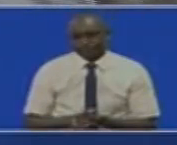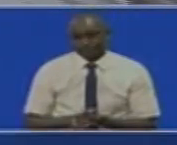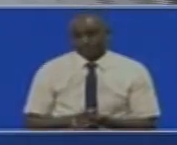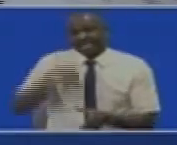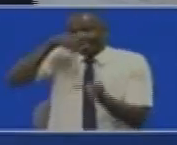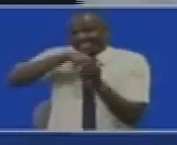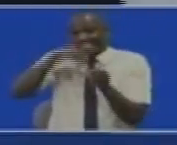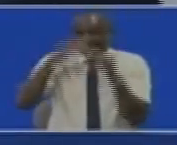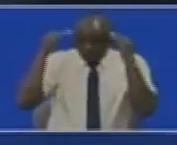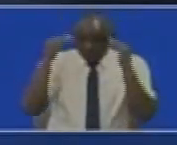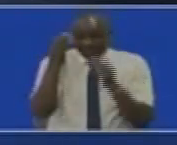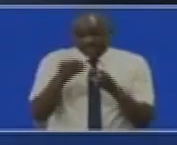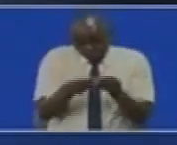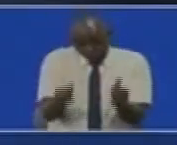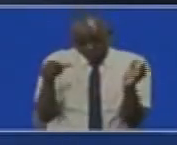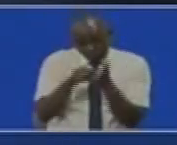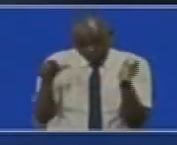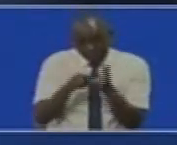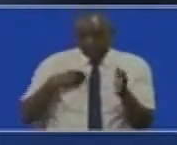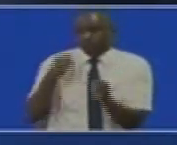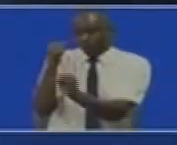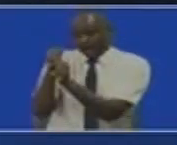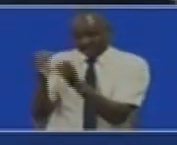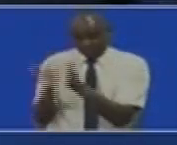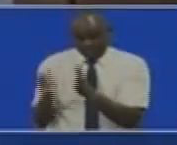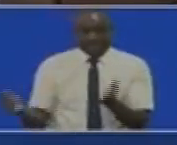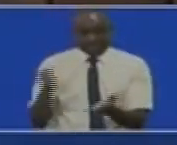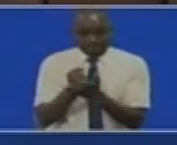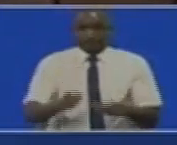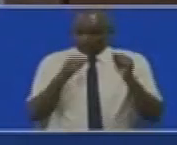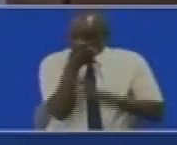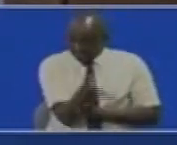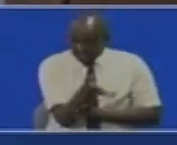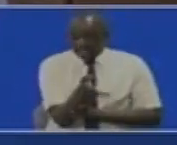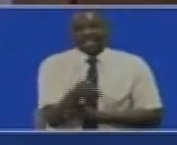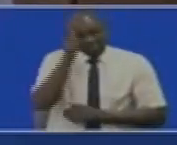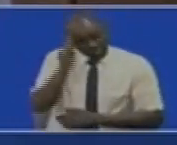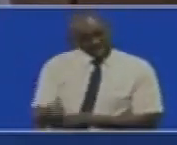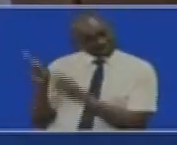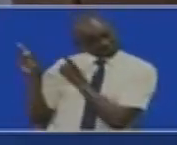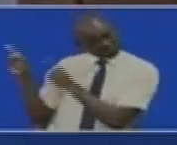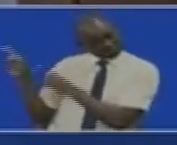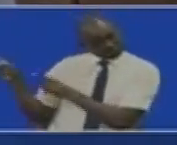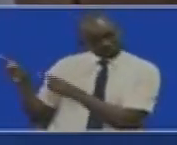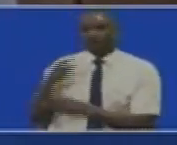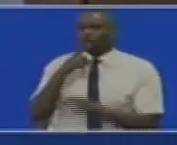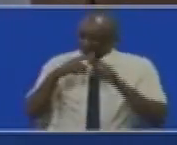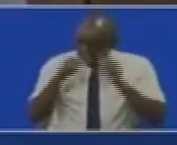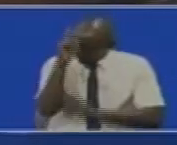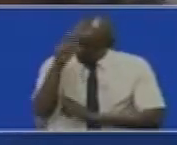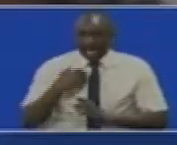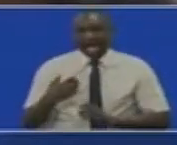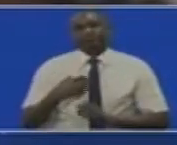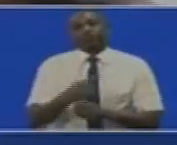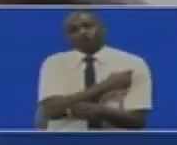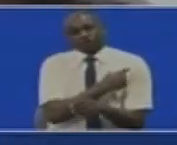Ndani ya mahakama ya kusuluhisha mizozo baina ya wafanyakazi na waajiri, Jaji Helen Wasilwa alikuwa na ujumbe mmoja kwa viongozi wa chama